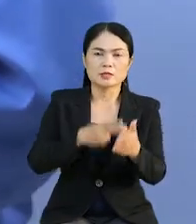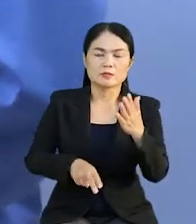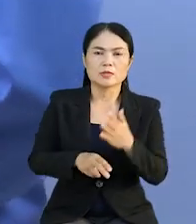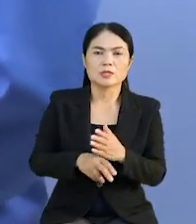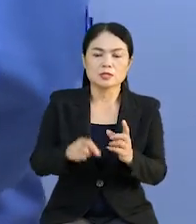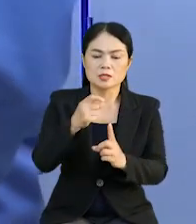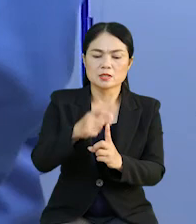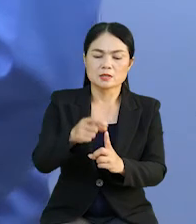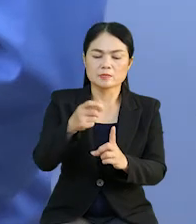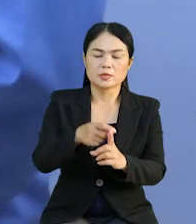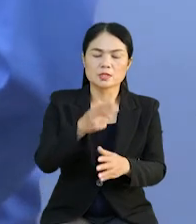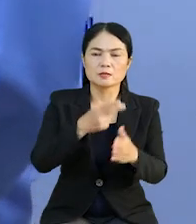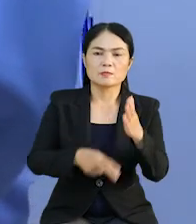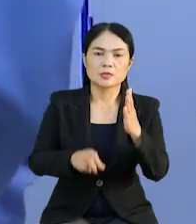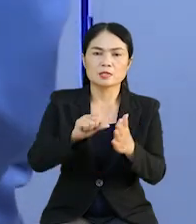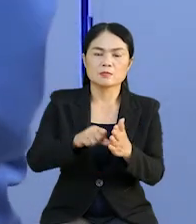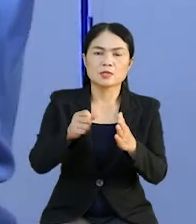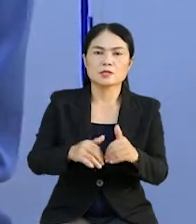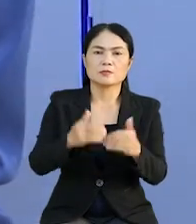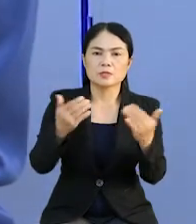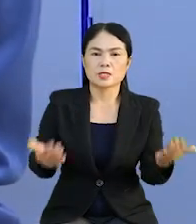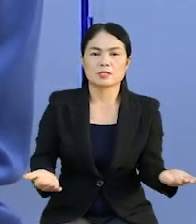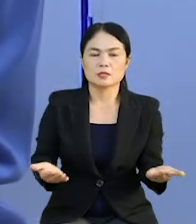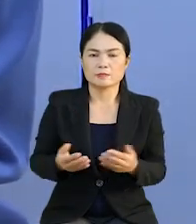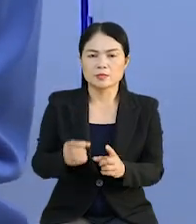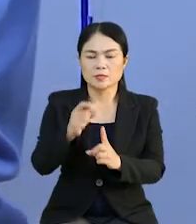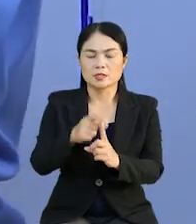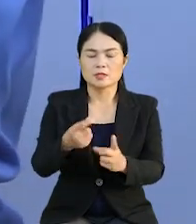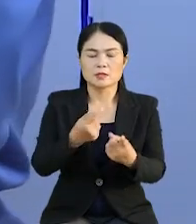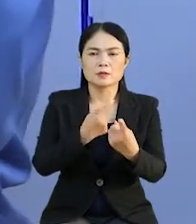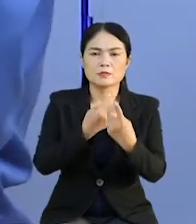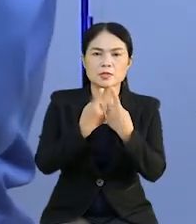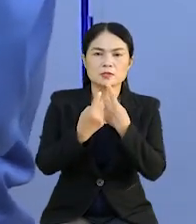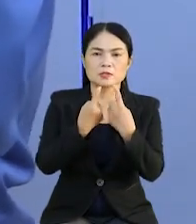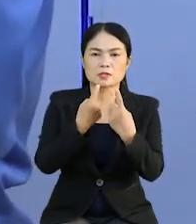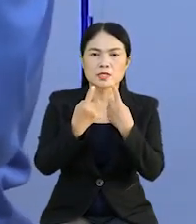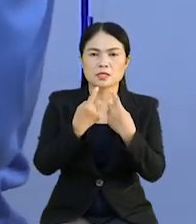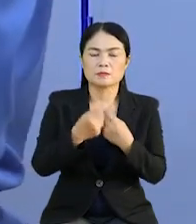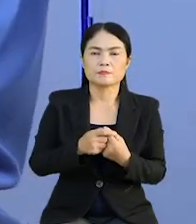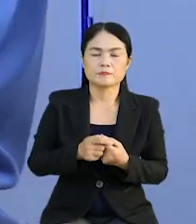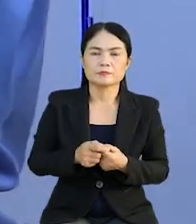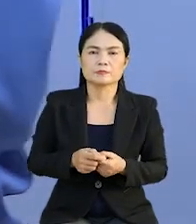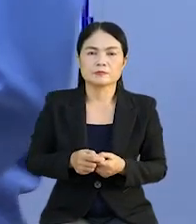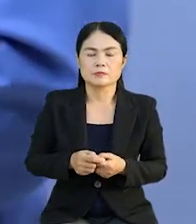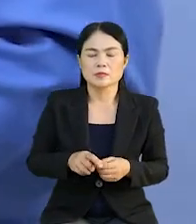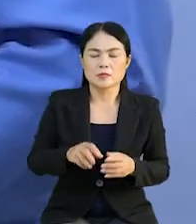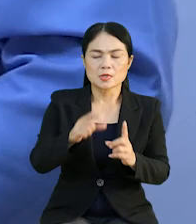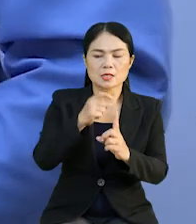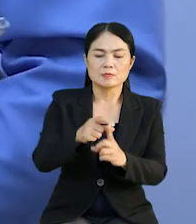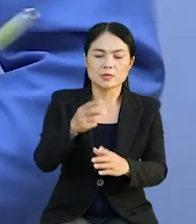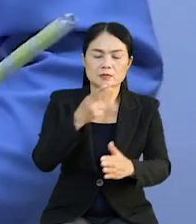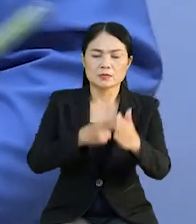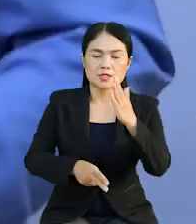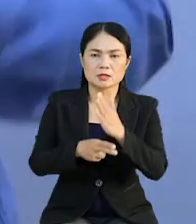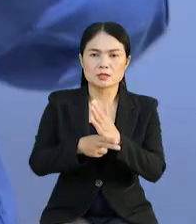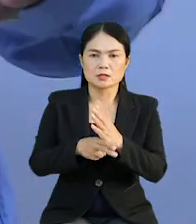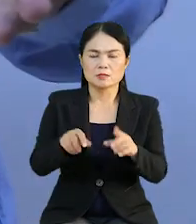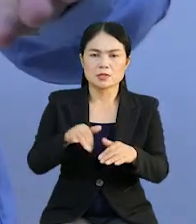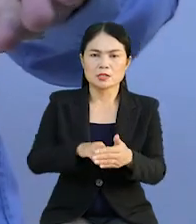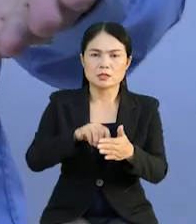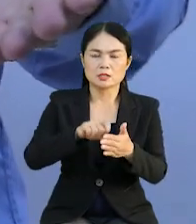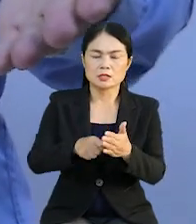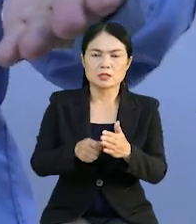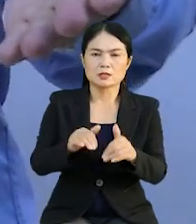មានថ្នាក់ពាក្យជាអ្វីមានន័យដូចម្ដេចបាទហ្នឹងពាក្យចចាបាទតើចចាមានថ្នាក់ពាក្យជាអ្វីមានន័យដូចម្ដេ